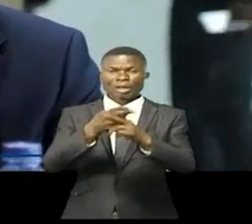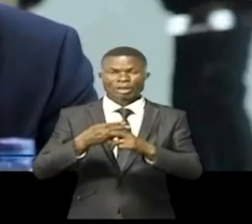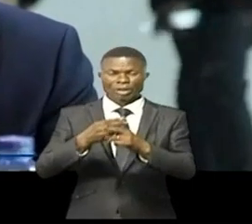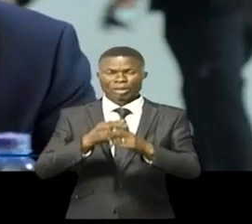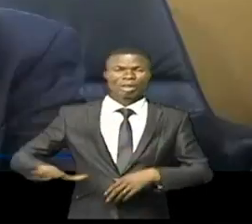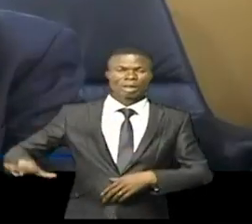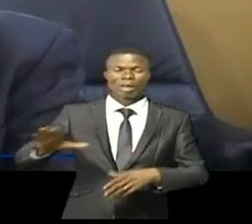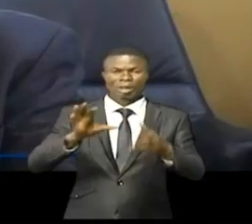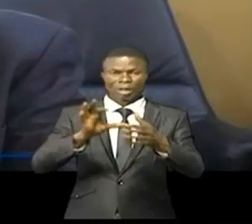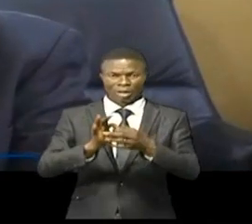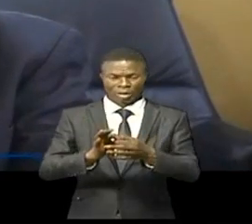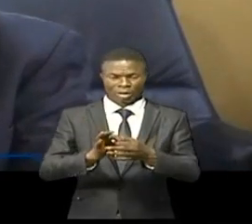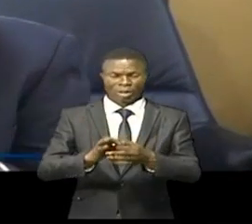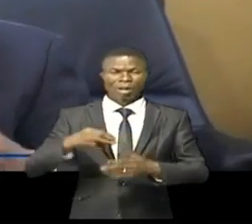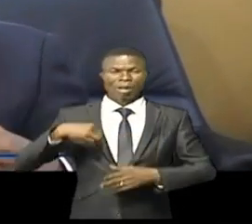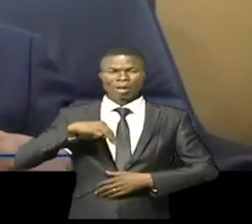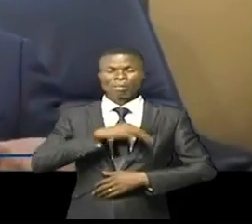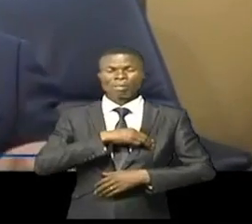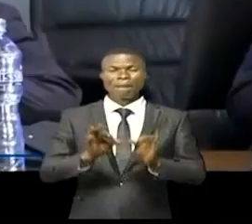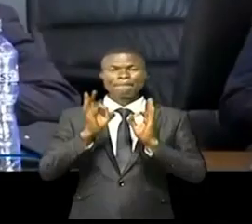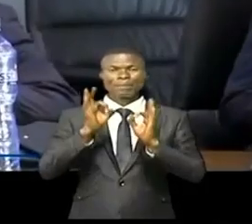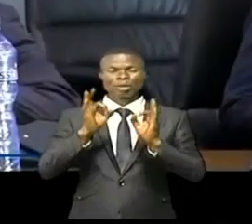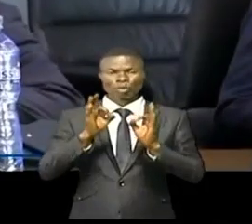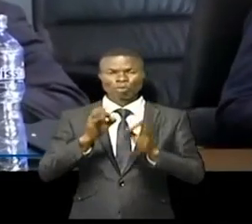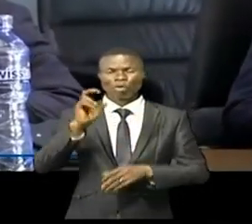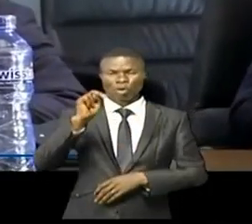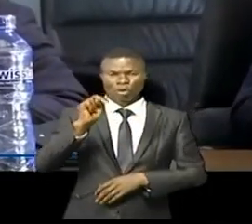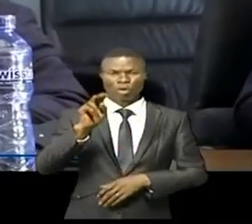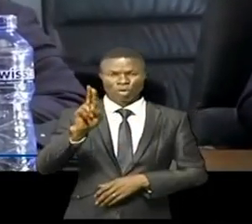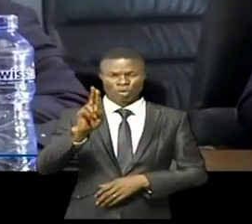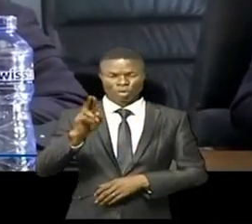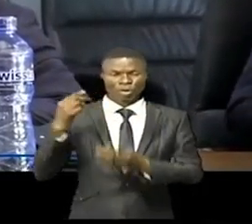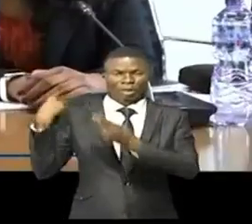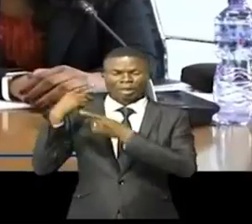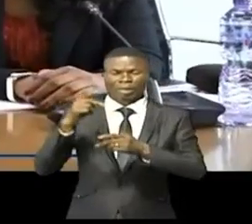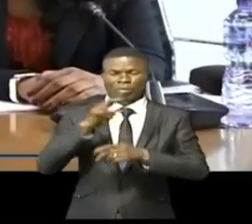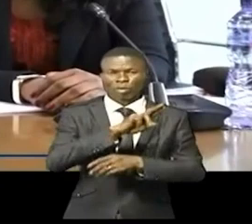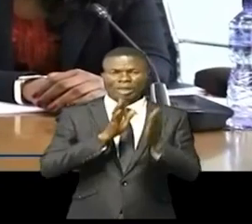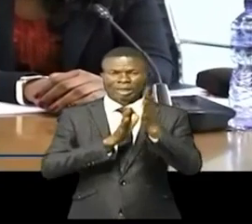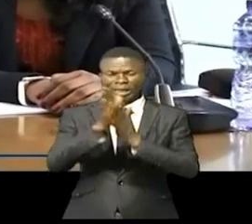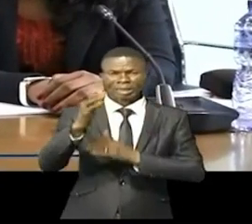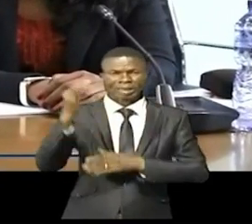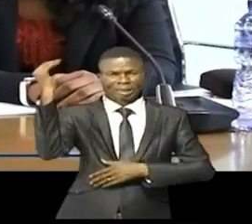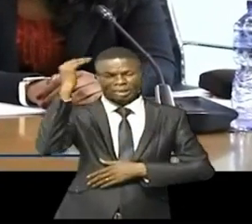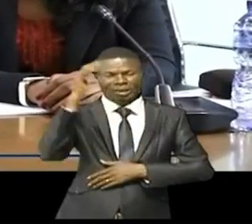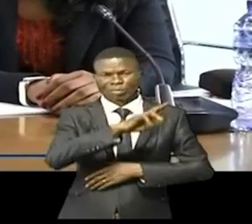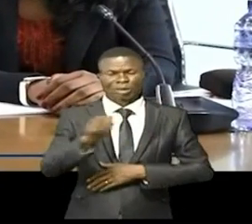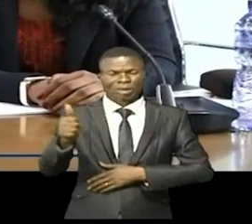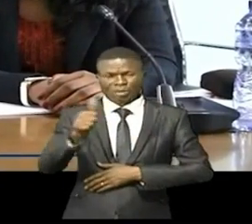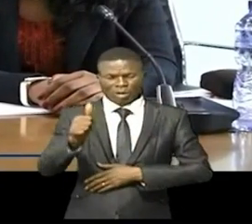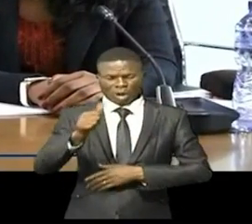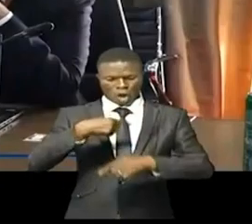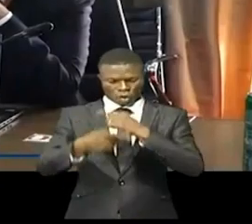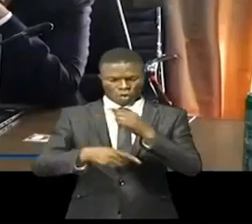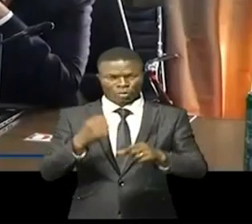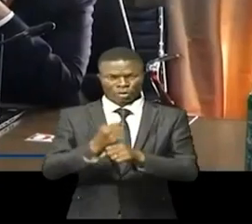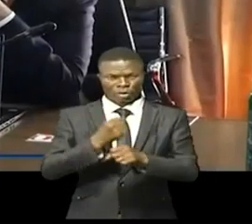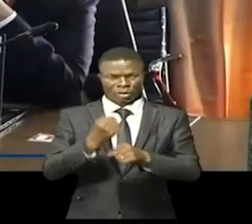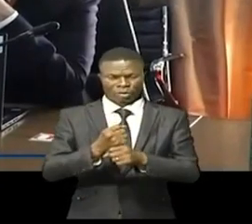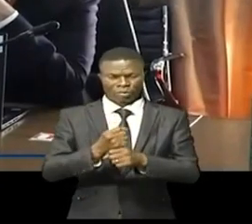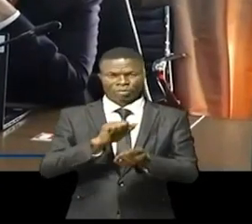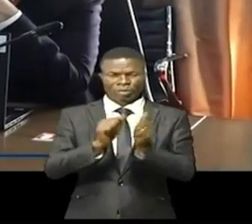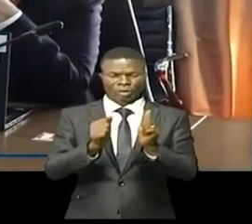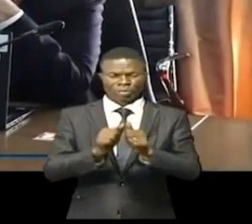Unies sur le nouveau mandat de la MONUSCO le 15 décembre 2021 a examiné comment mettre en œuvre les 18